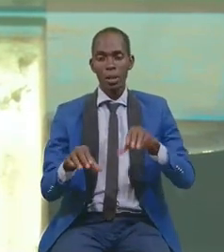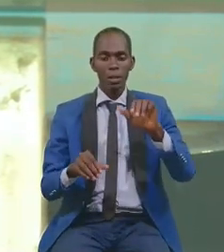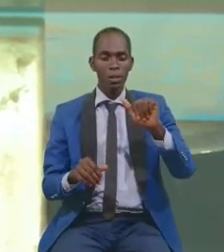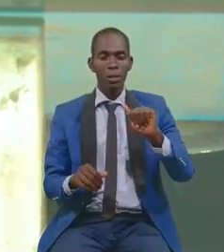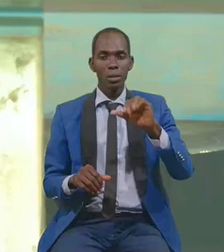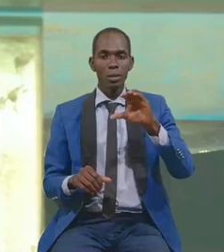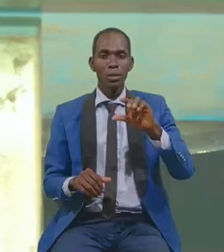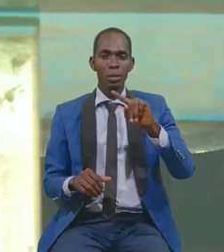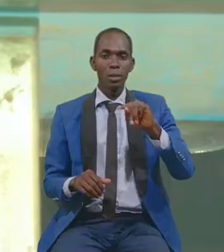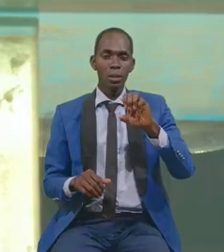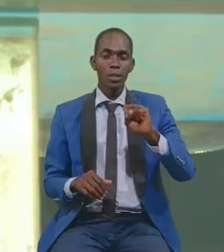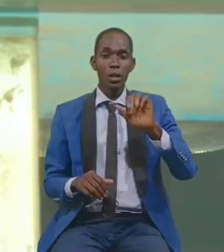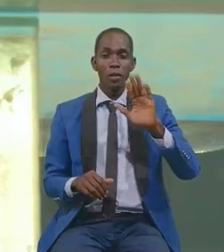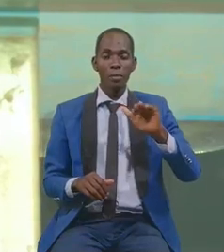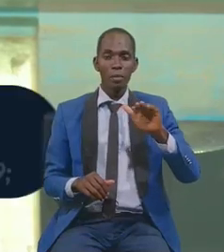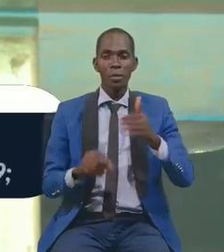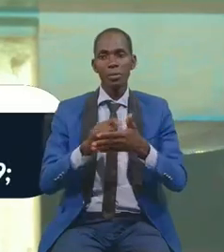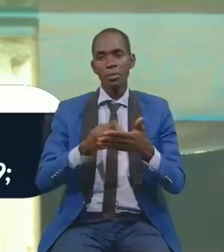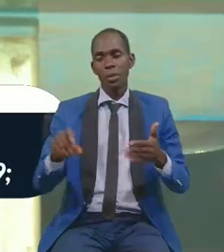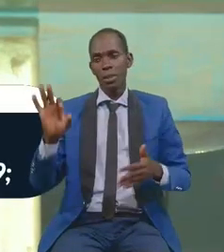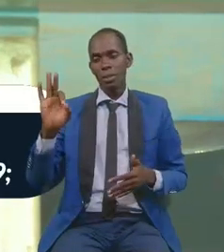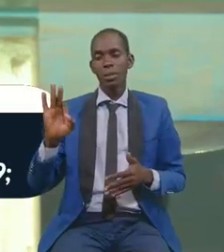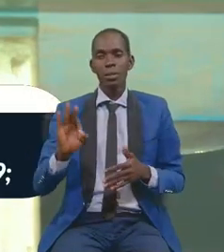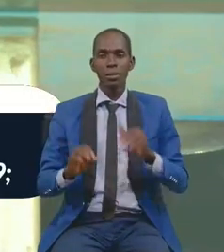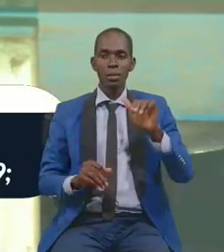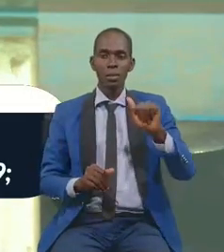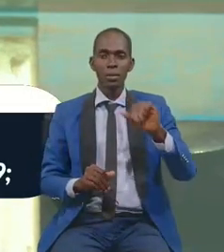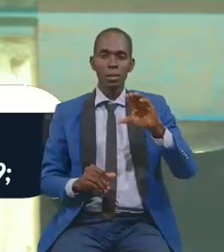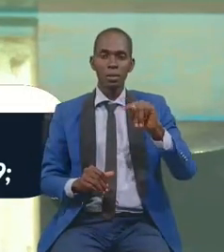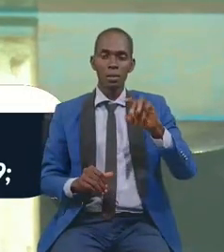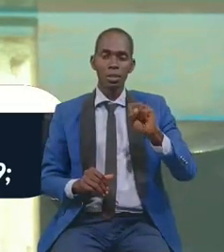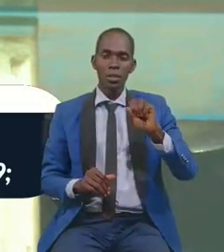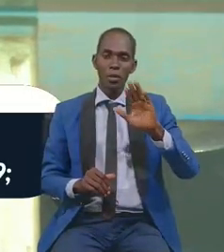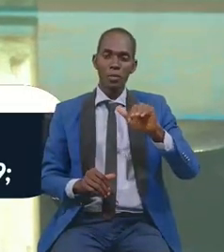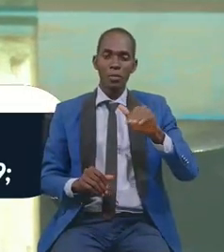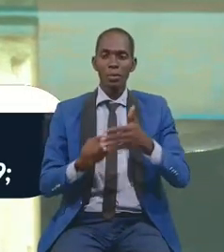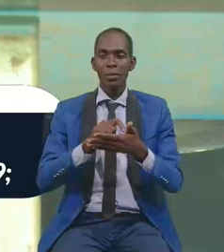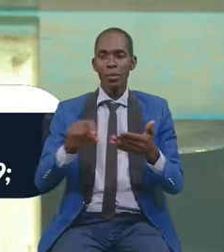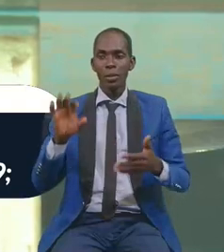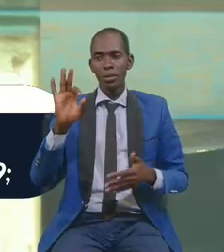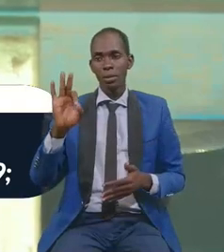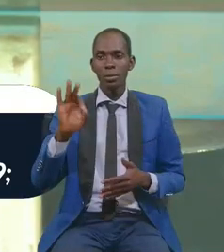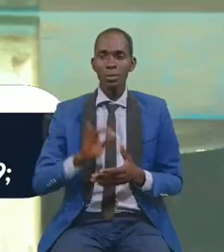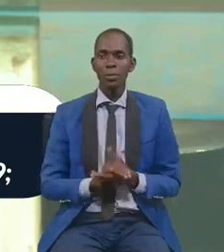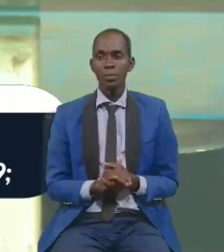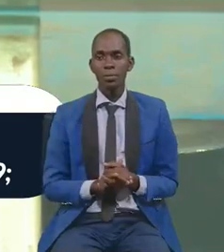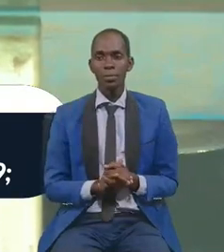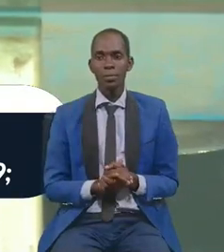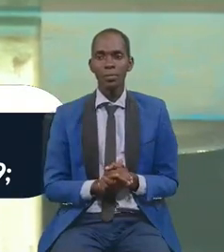Actes chapitre 15, 9. Actes 15, verset 9.